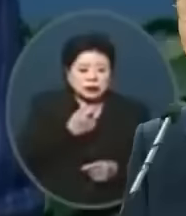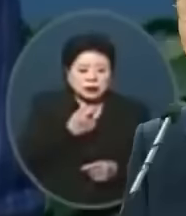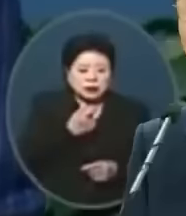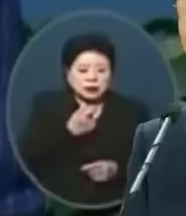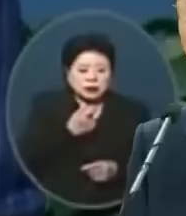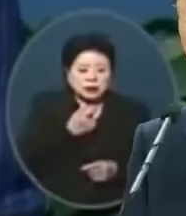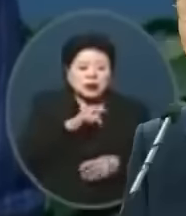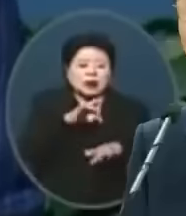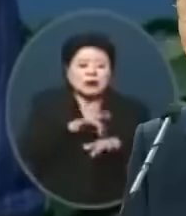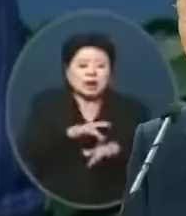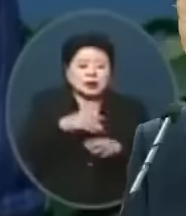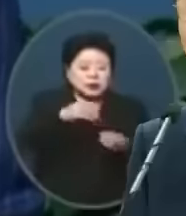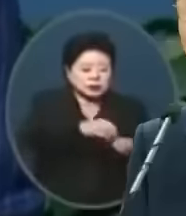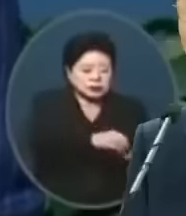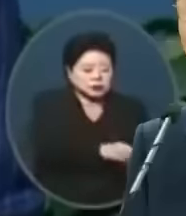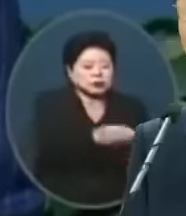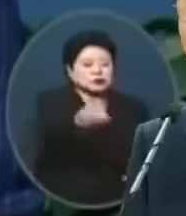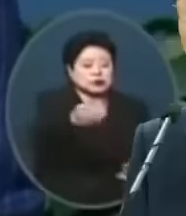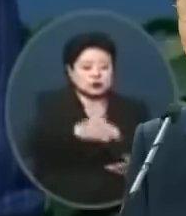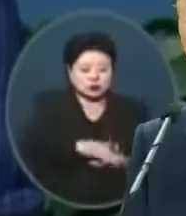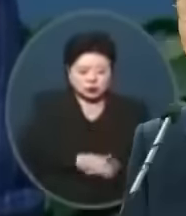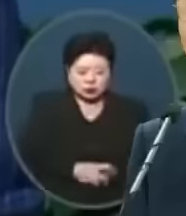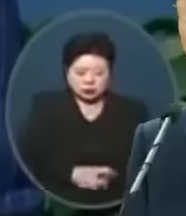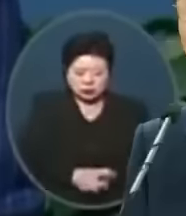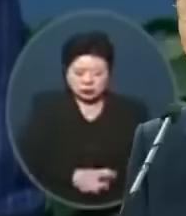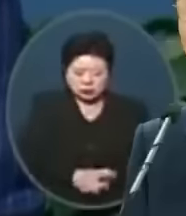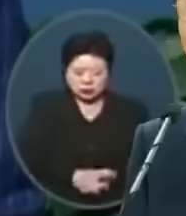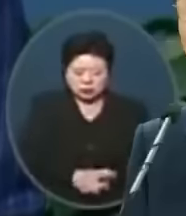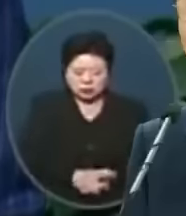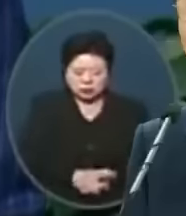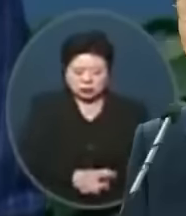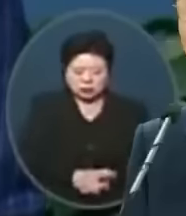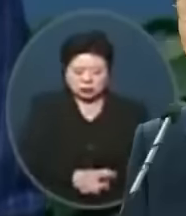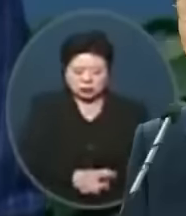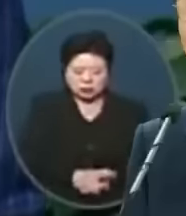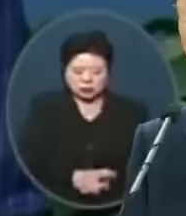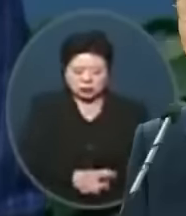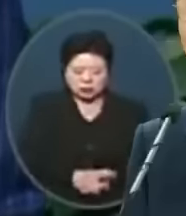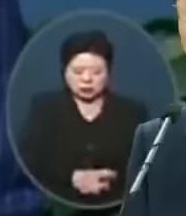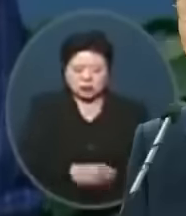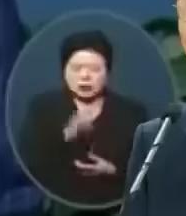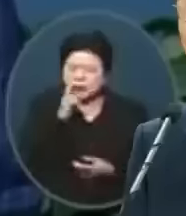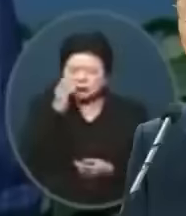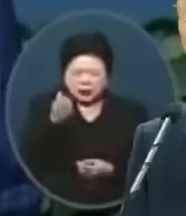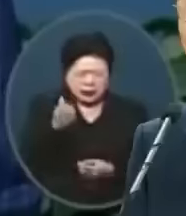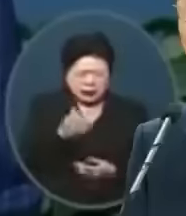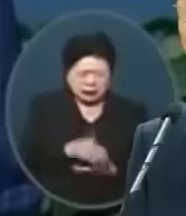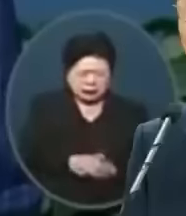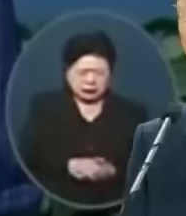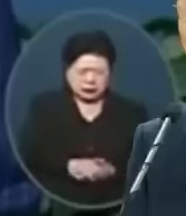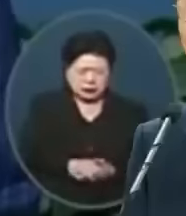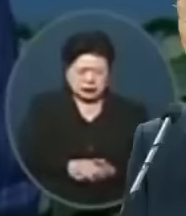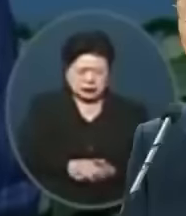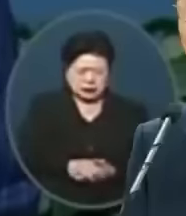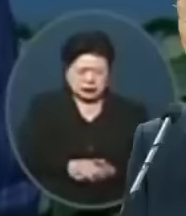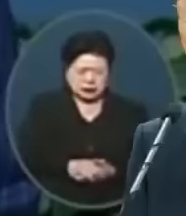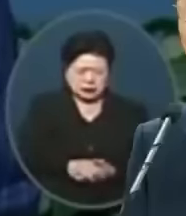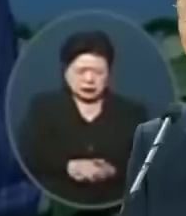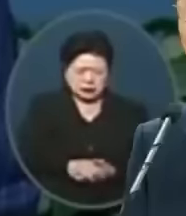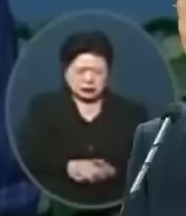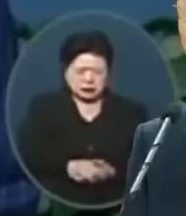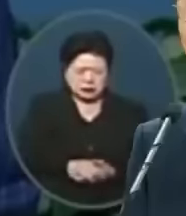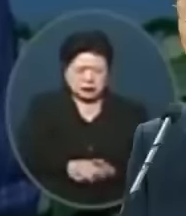그 마귀가 역사하는 게 참 희한합니다. 그래요. 아니 여보소 그런 말 하지 마소. 나도 당신 말